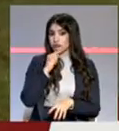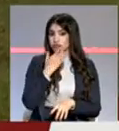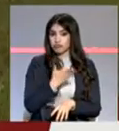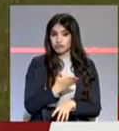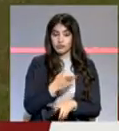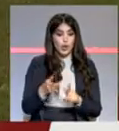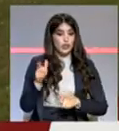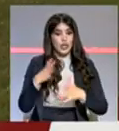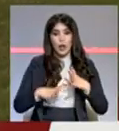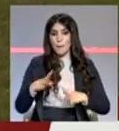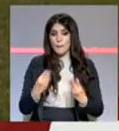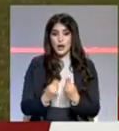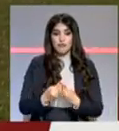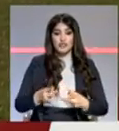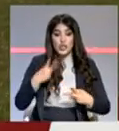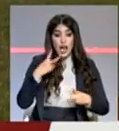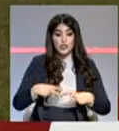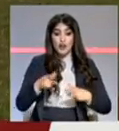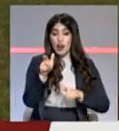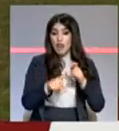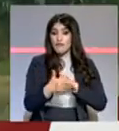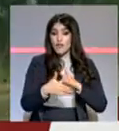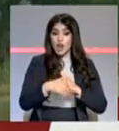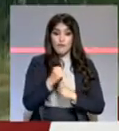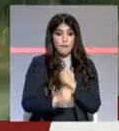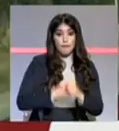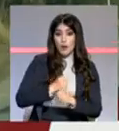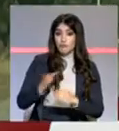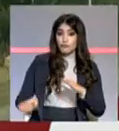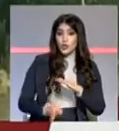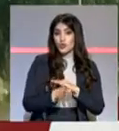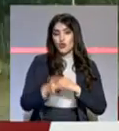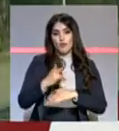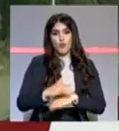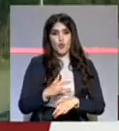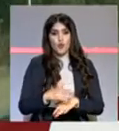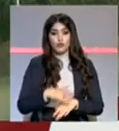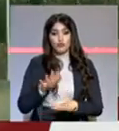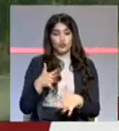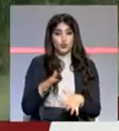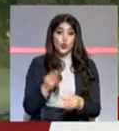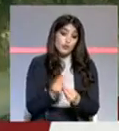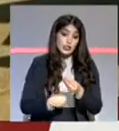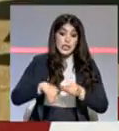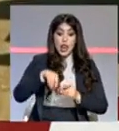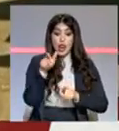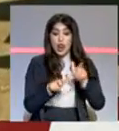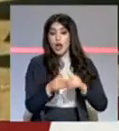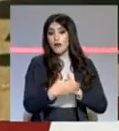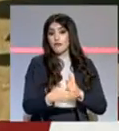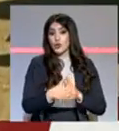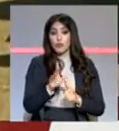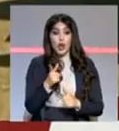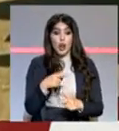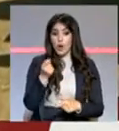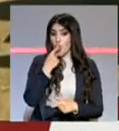واجهت الفلاح في مفتتح موسم الزراعات الكبرى حيث انطلق الموسم متعثرا، والتخوف يتزايد لدى الفلاح من عدم